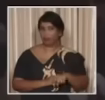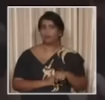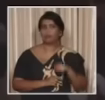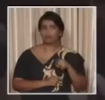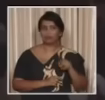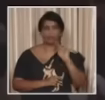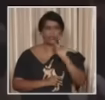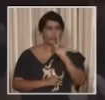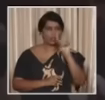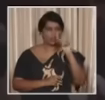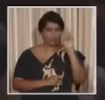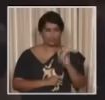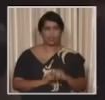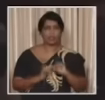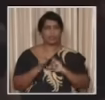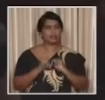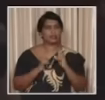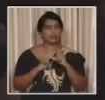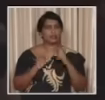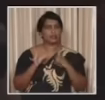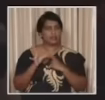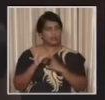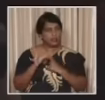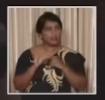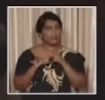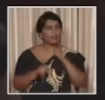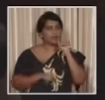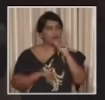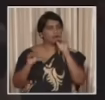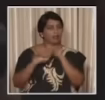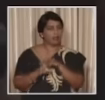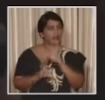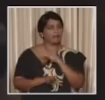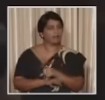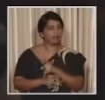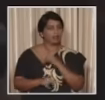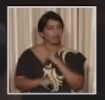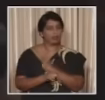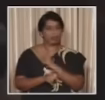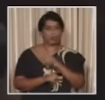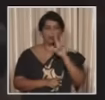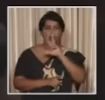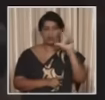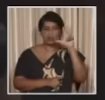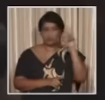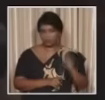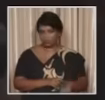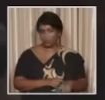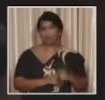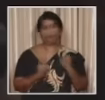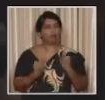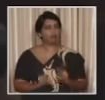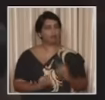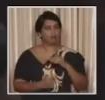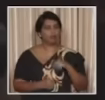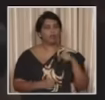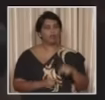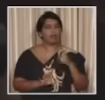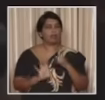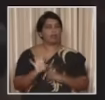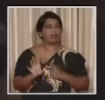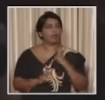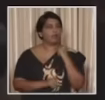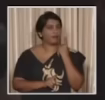අර 22000 සංවර්ධන නිලධාරීන් ඉන්නවා කියලා හිතලා ගුරුවරු 18000ක විතර හිඟයක් ඇතුව දැන්